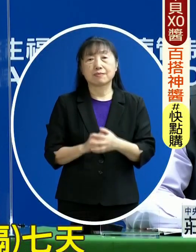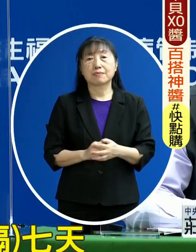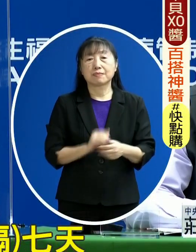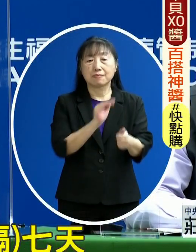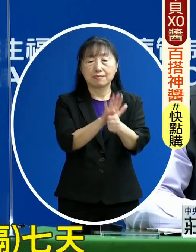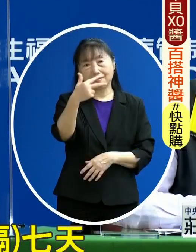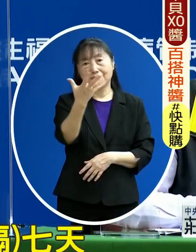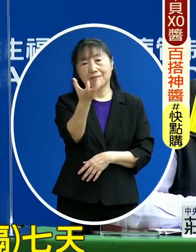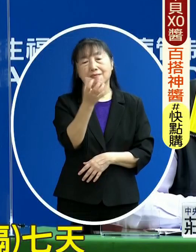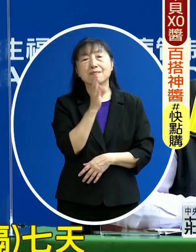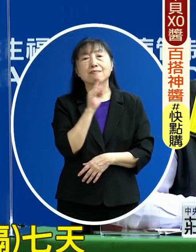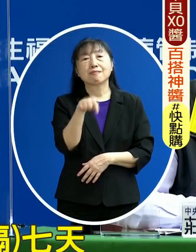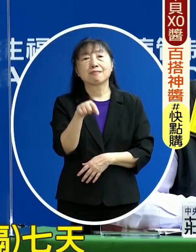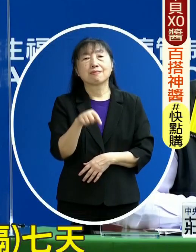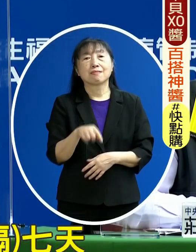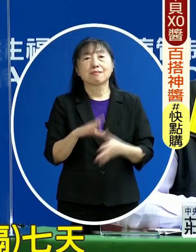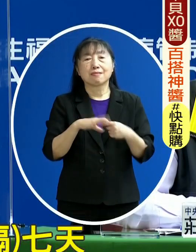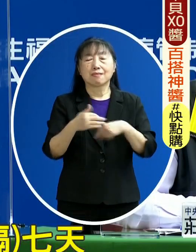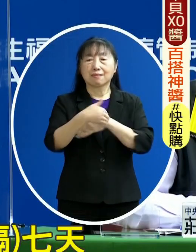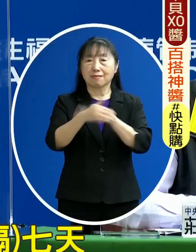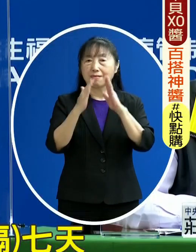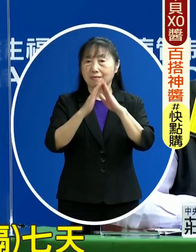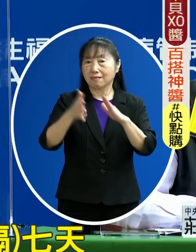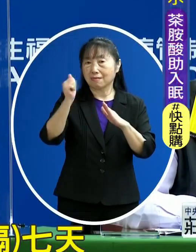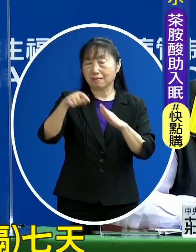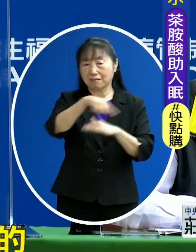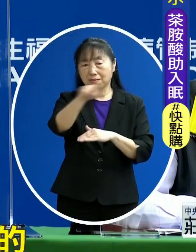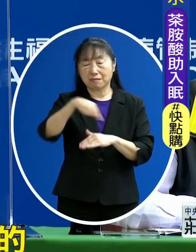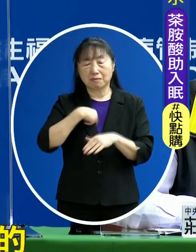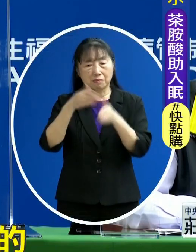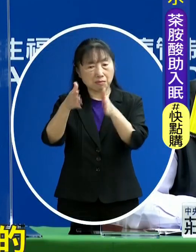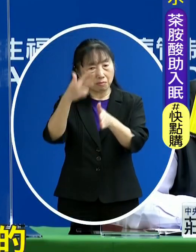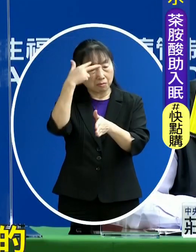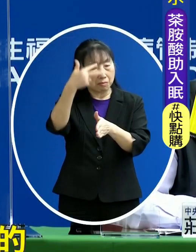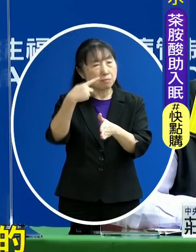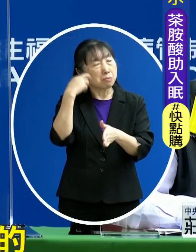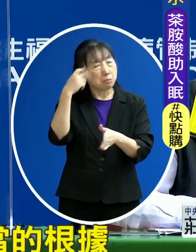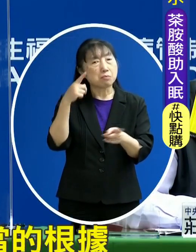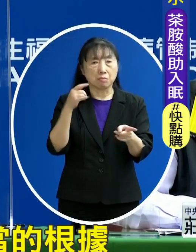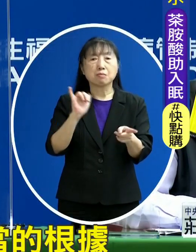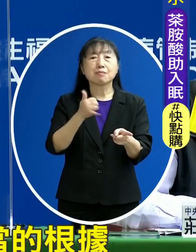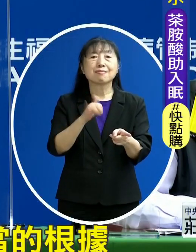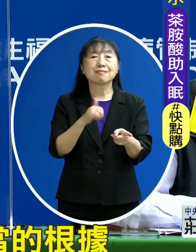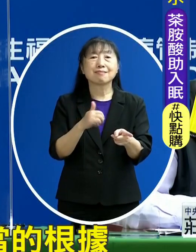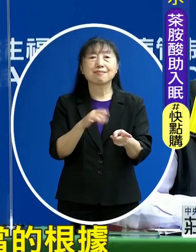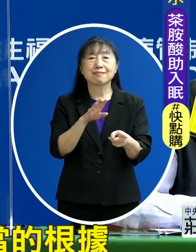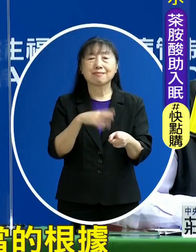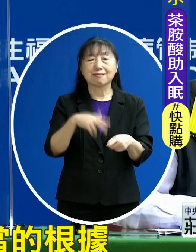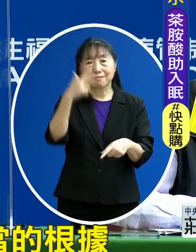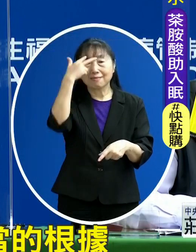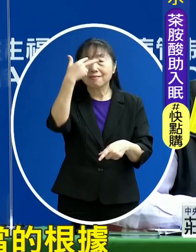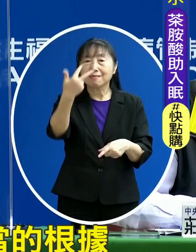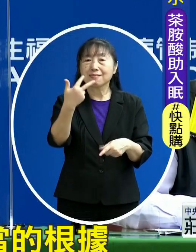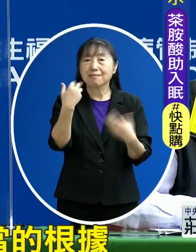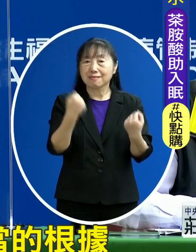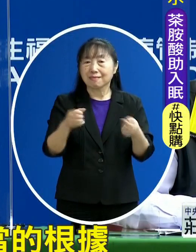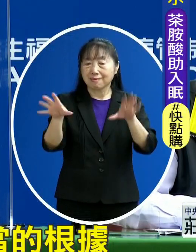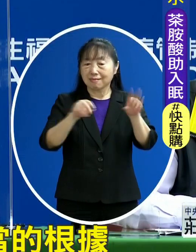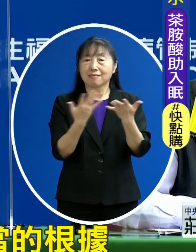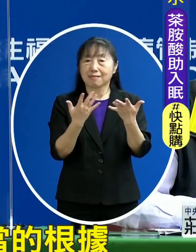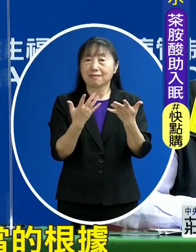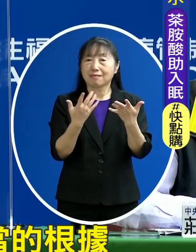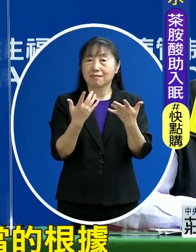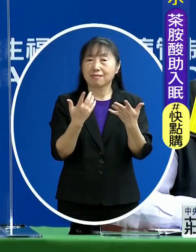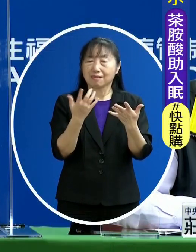个强度，那看起来县市长对这个7天大家也蛮有共识的，那我们在7天在科学上有相当的一个根